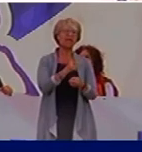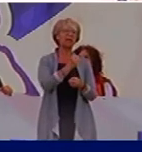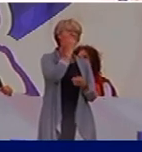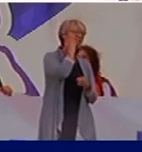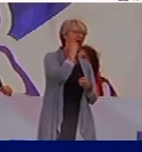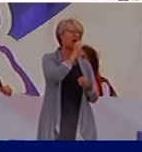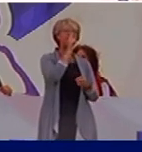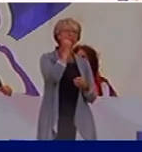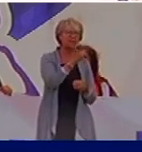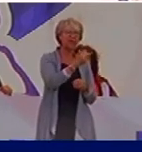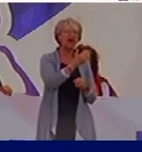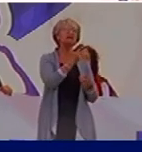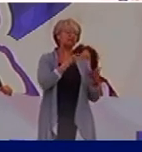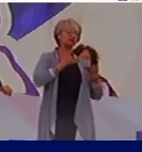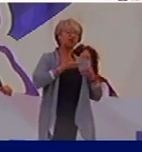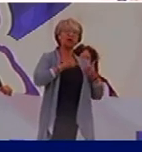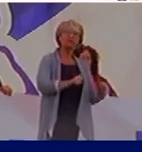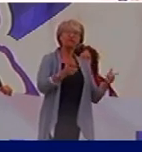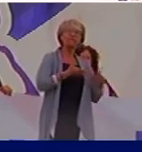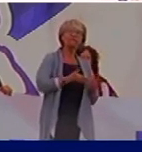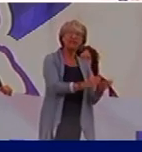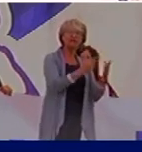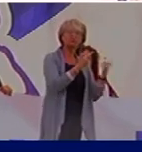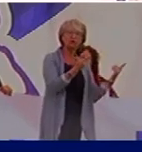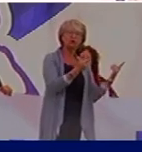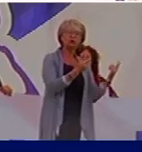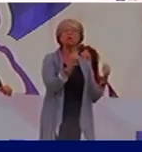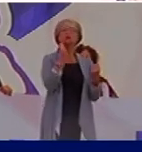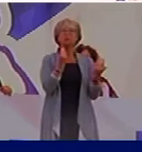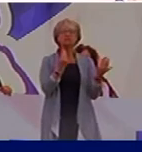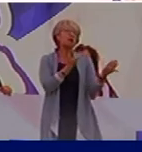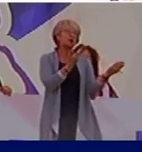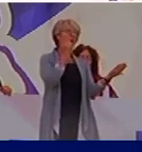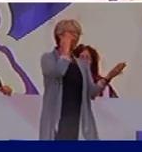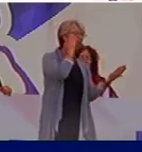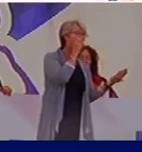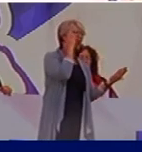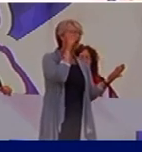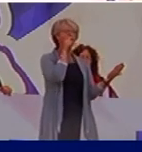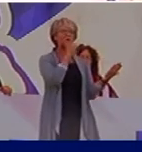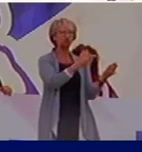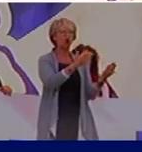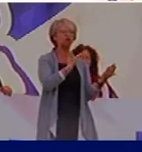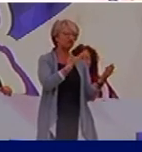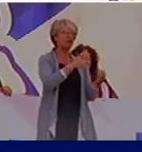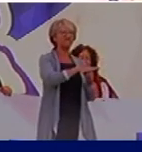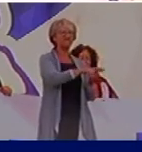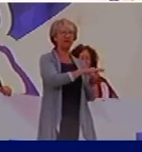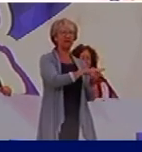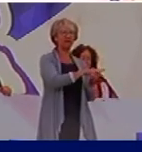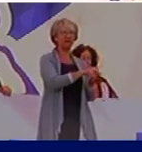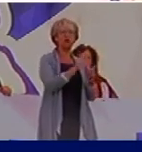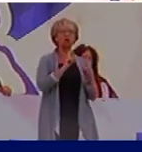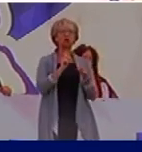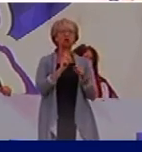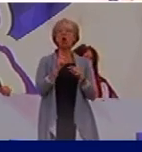se hanno la fortuna di avere figli, e se non ce l'hanno, sono uomo e donna che fanno una famiglia, non la possibilità